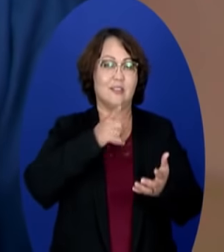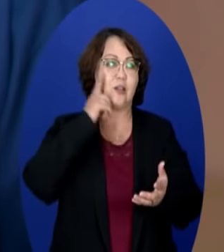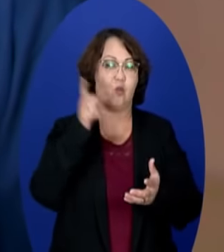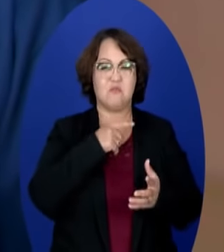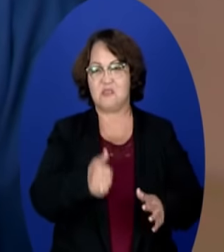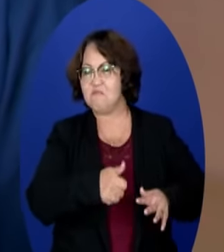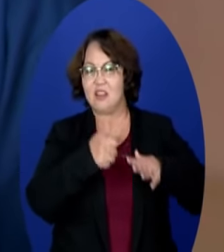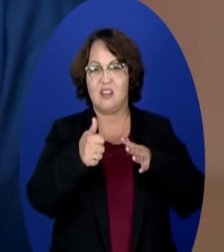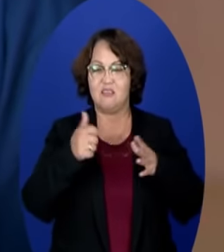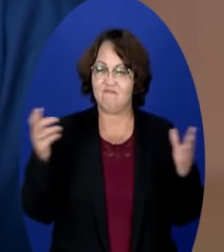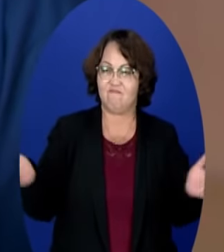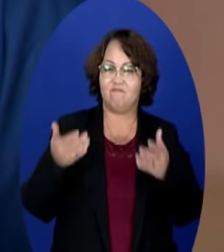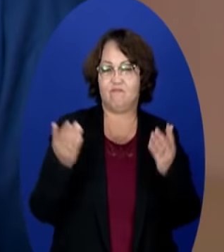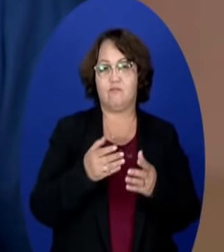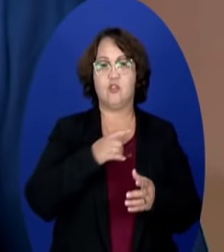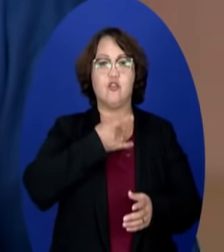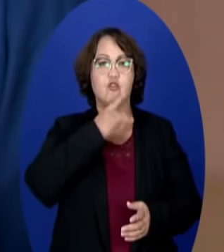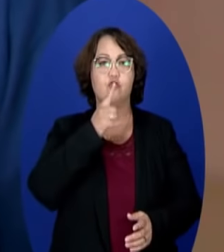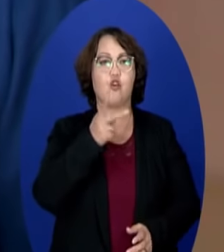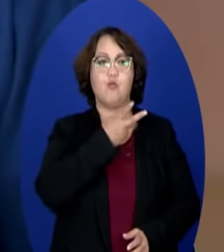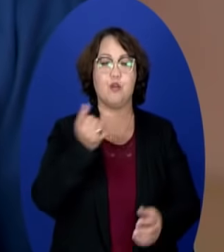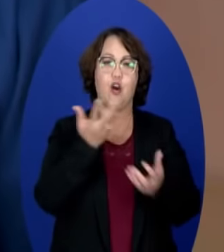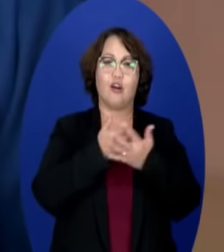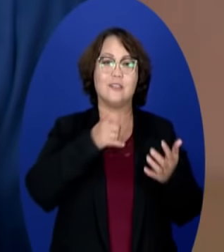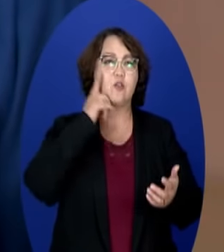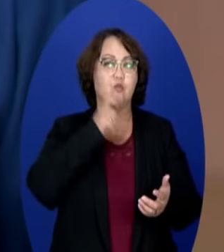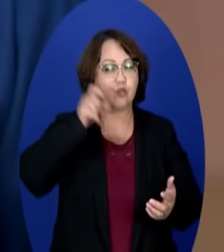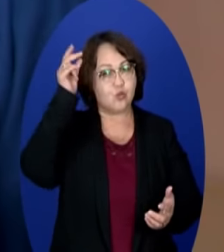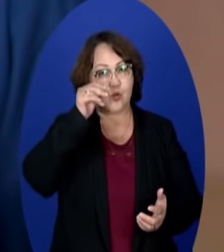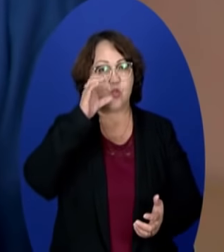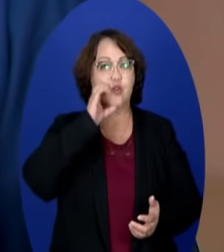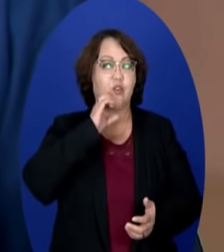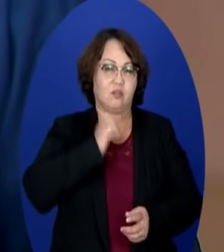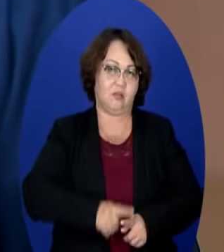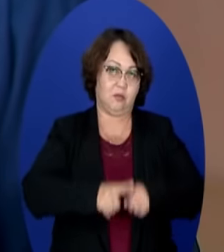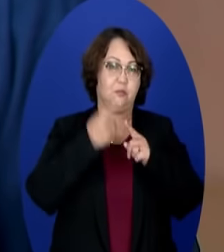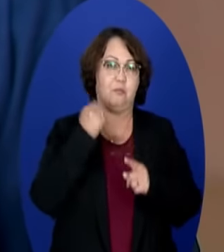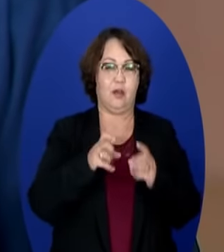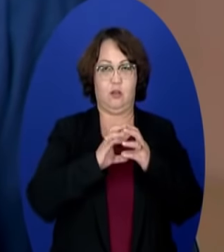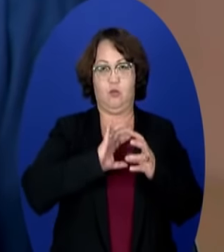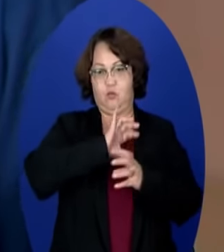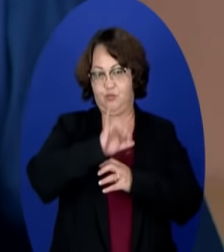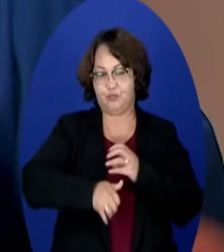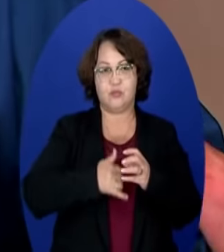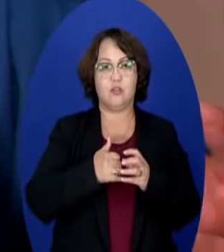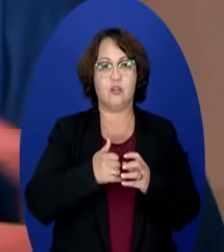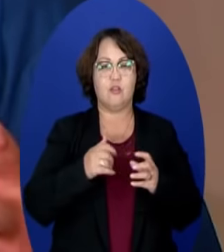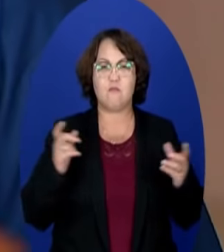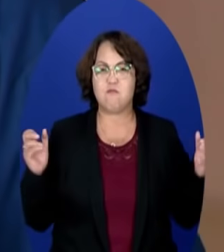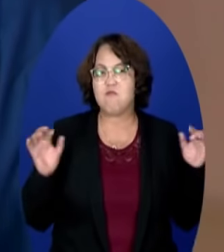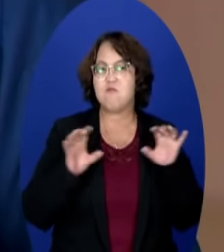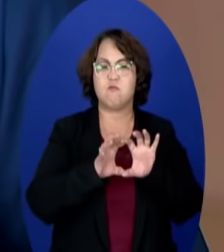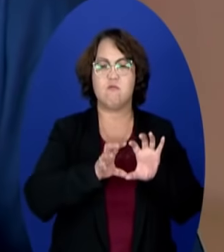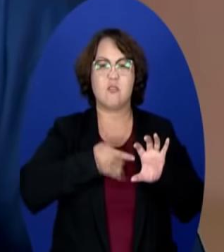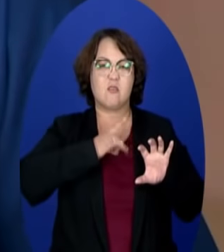байгаа учраас энэ хөөмийг бол олон залуучууд сонирхож суралцах баха. Тэгээд дэлхийд бөөнөр хамтаараа нийлж